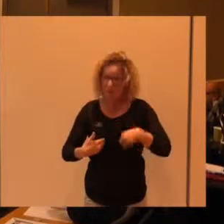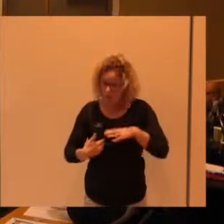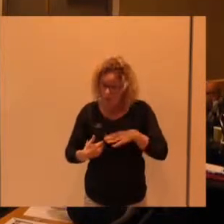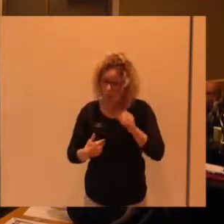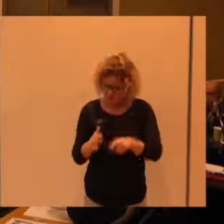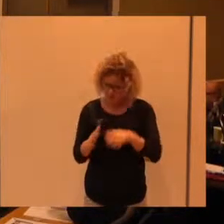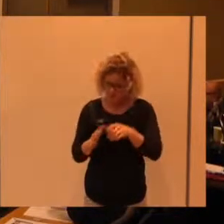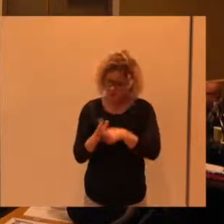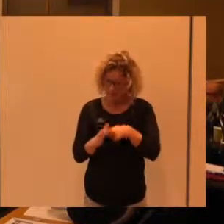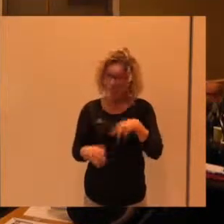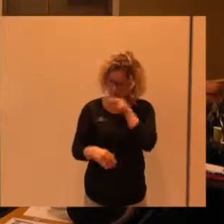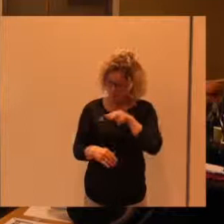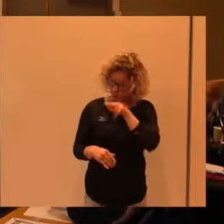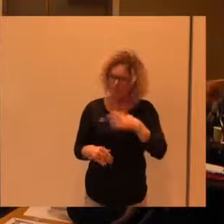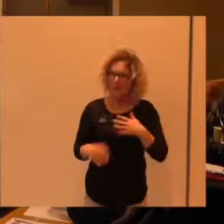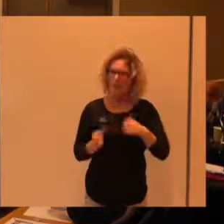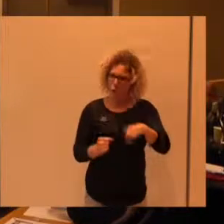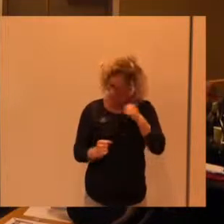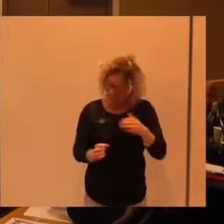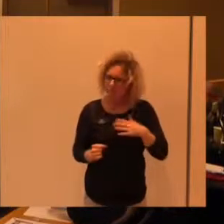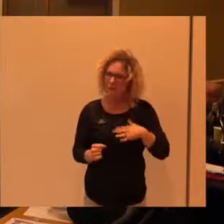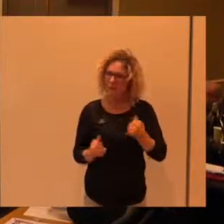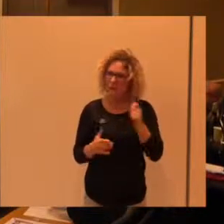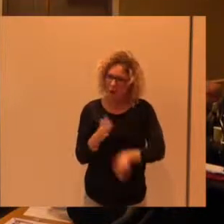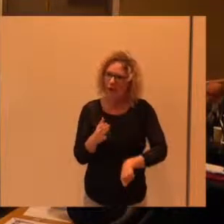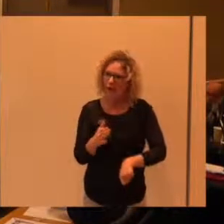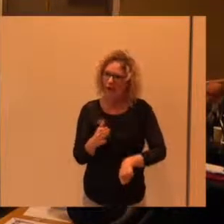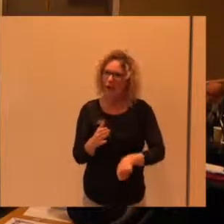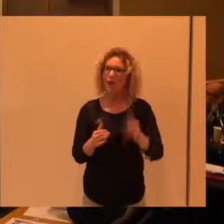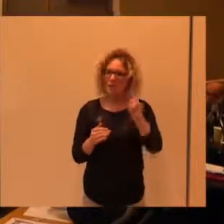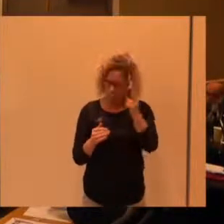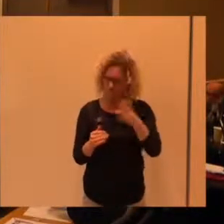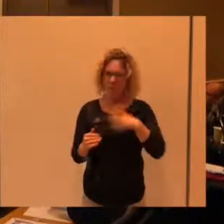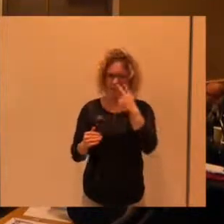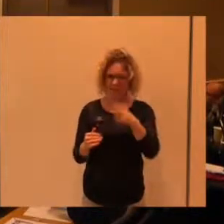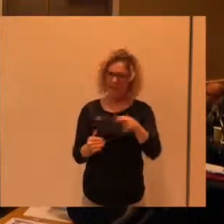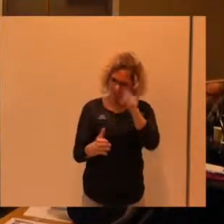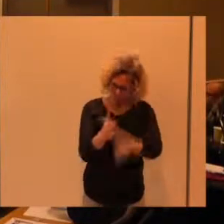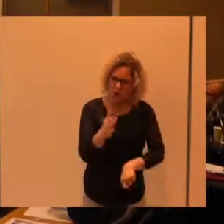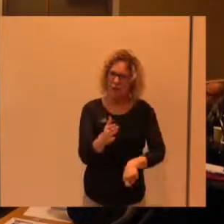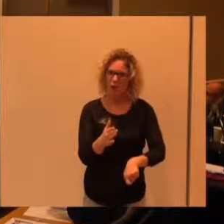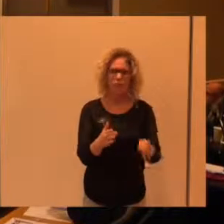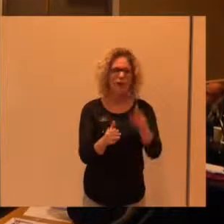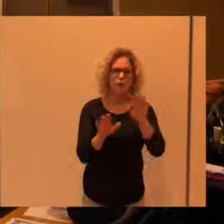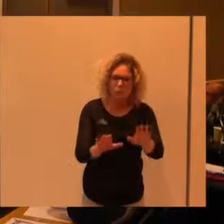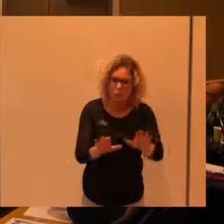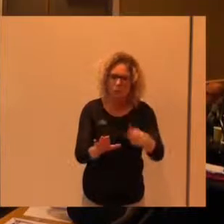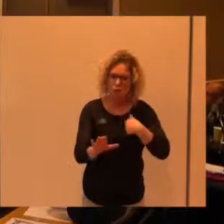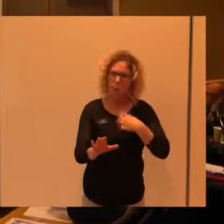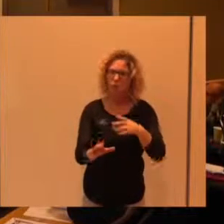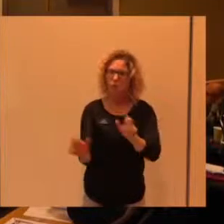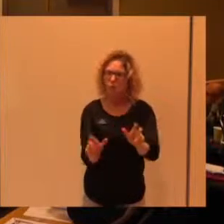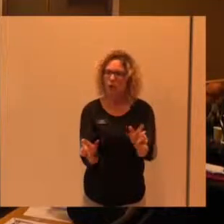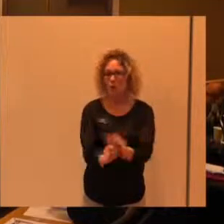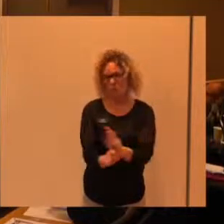Om det finns en film så tittar jag gärna på den. Men då vill jag själv bestämma att jag ska se den och när den ska starta och när den ska stanna. Jag vill ha